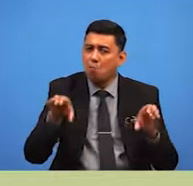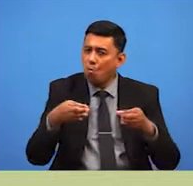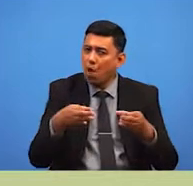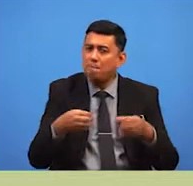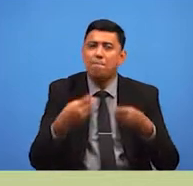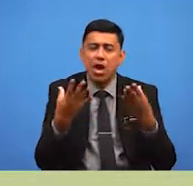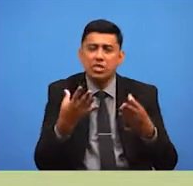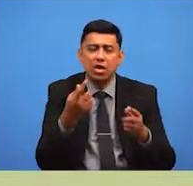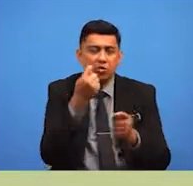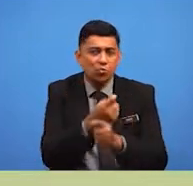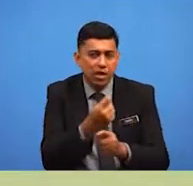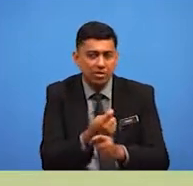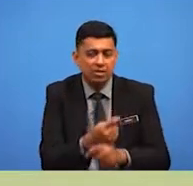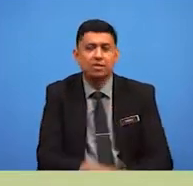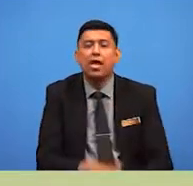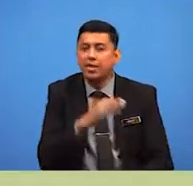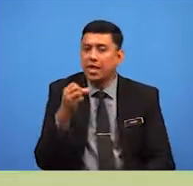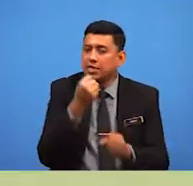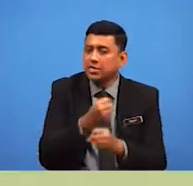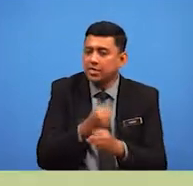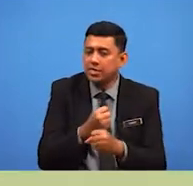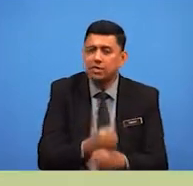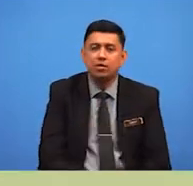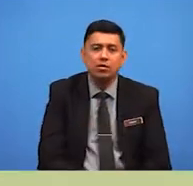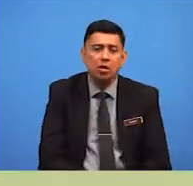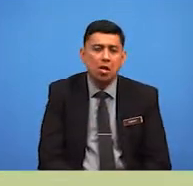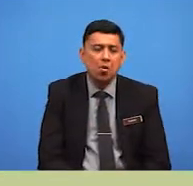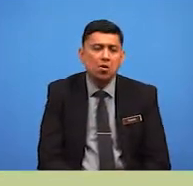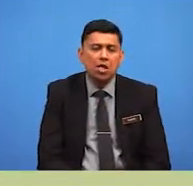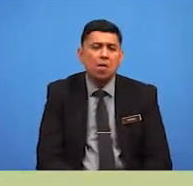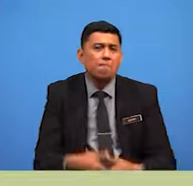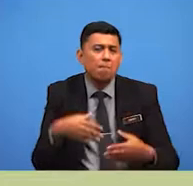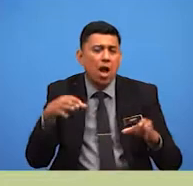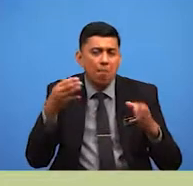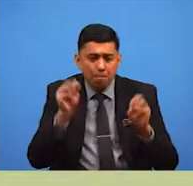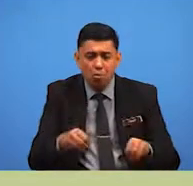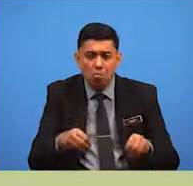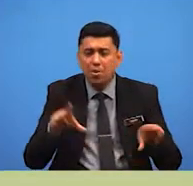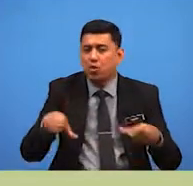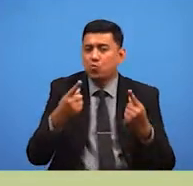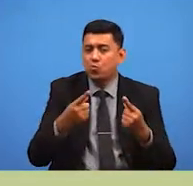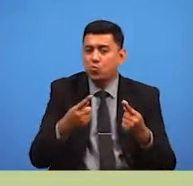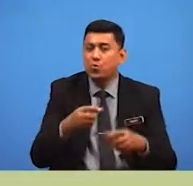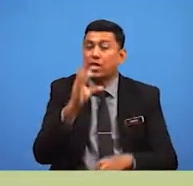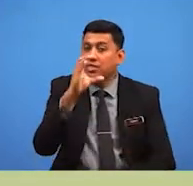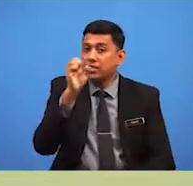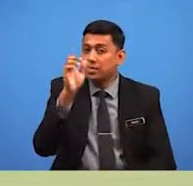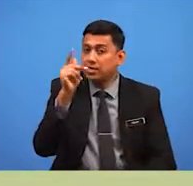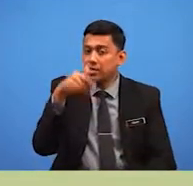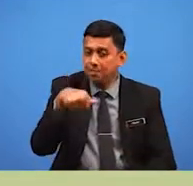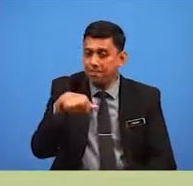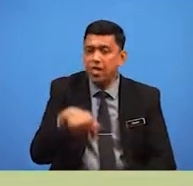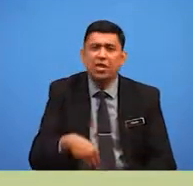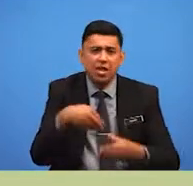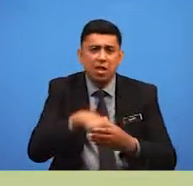atau kerja. Individu yang cekap mampu melakukan dua atau lebih kerja